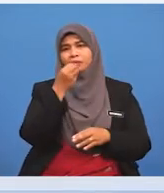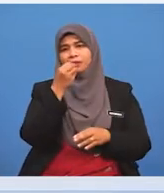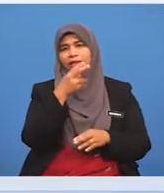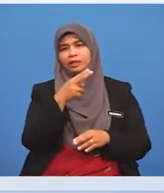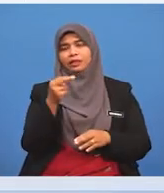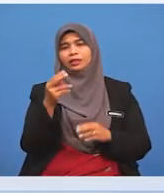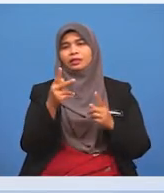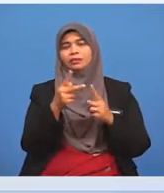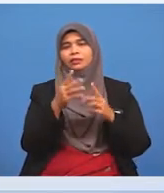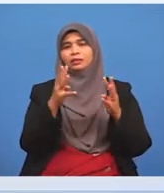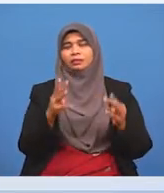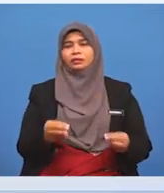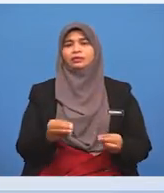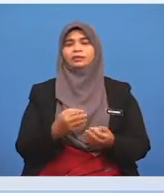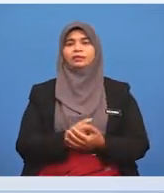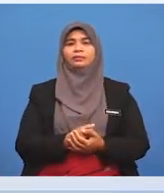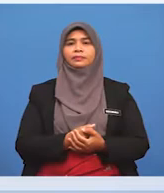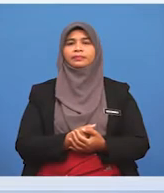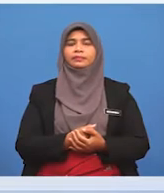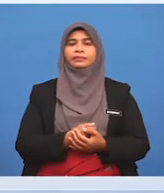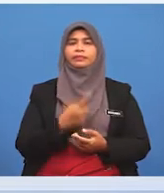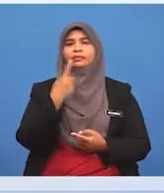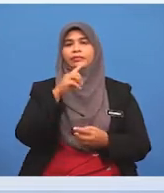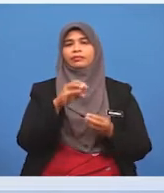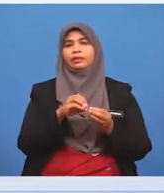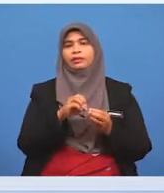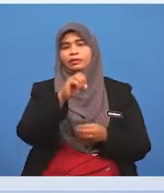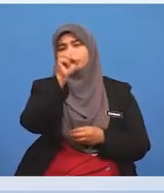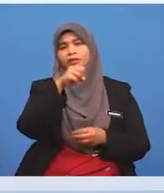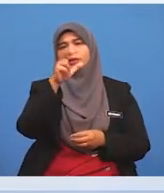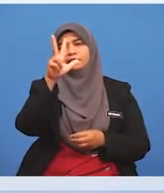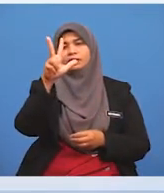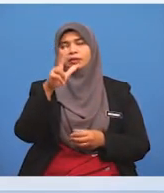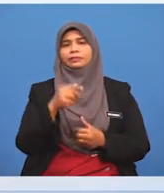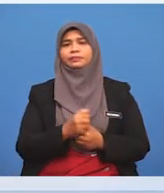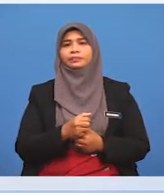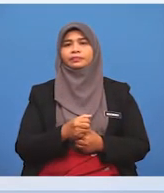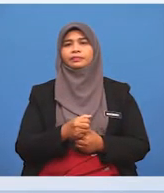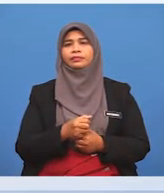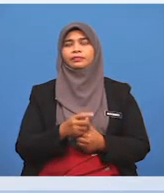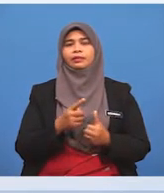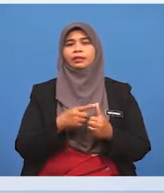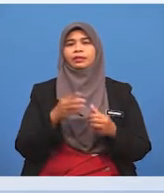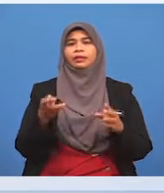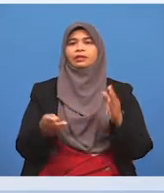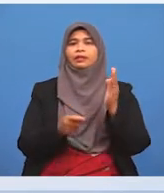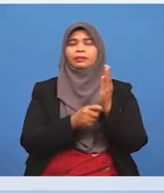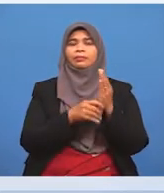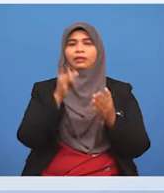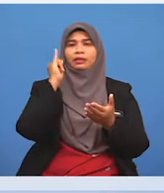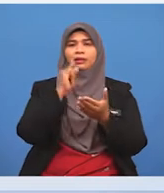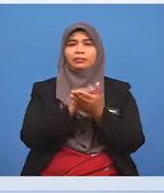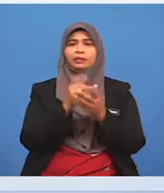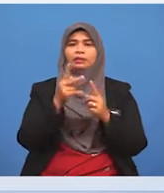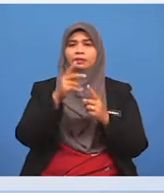dengan nikmatnya. Dan jawapan bagi soalan ketiga pula ialah, yang pertama, menambah keimanan